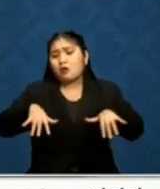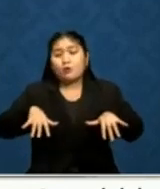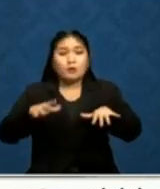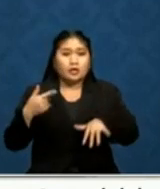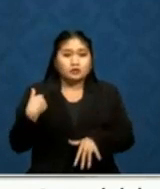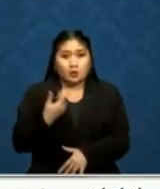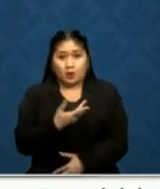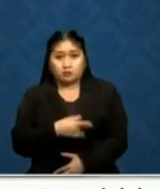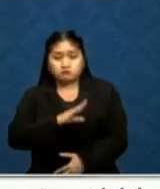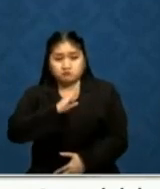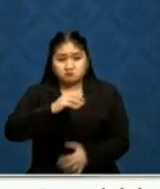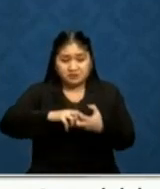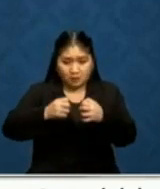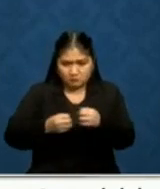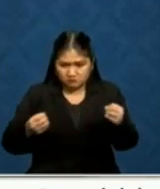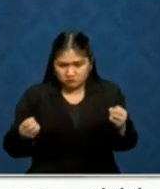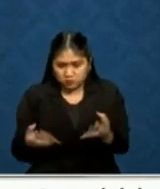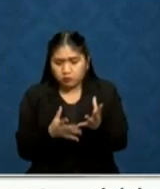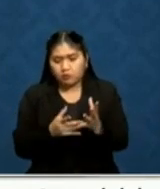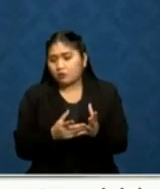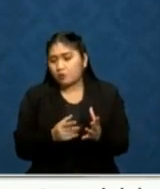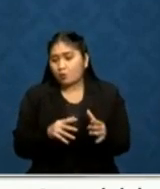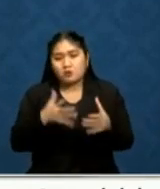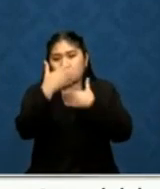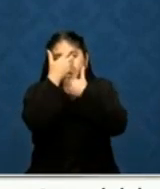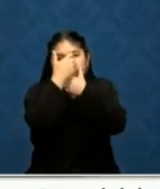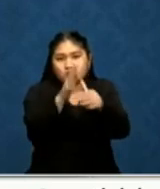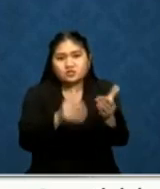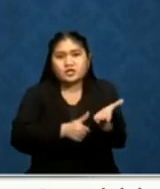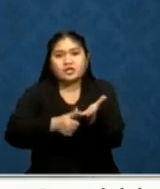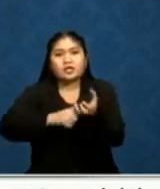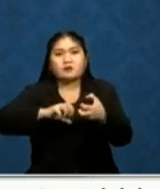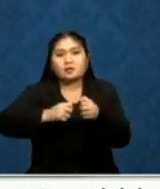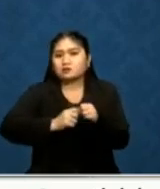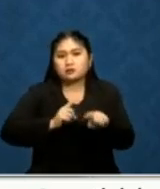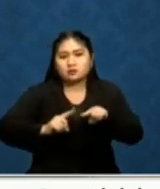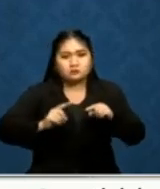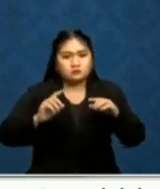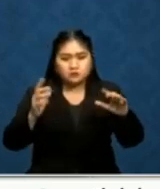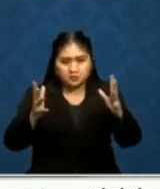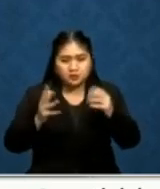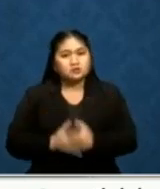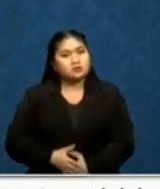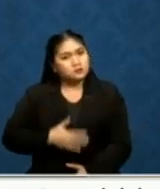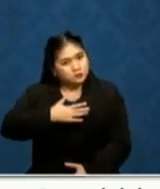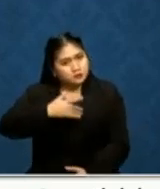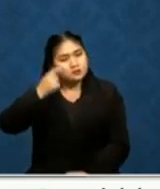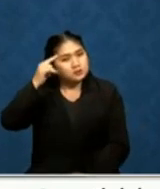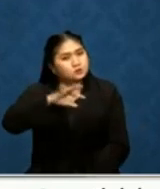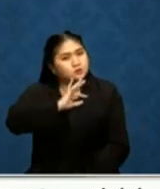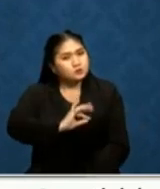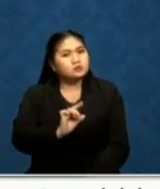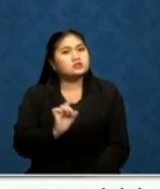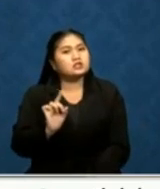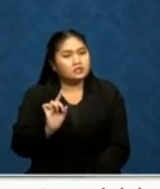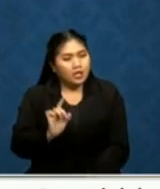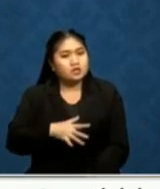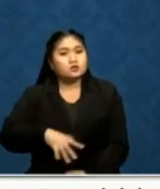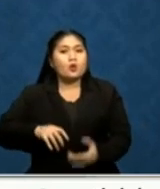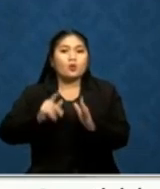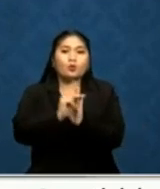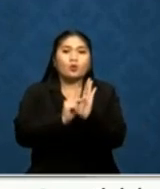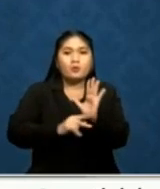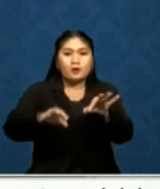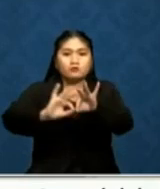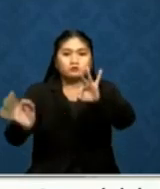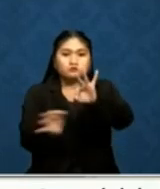ปจนปัญหาดังกล่าวถูกมองข้ามและไม่ได้รับการแก้ไขเท่าที่ควรค่ะดิฉันเห็นว่าการร่างกฎหมายเกี่ยวกับการคุกคามทาง